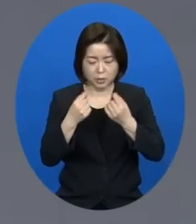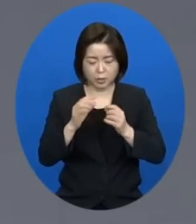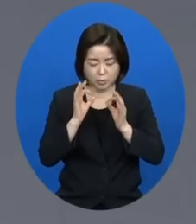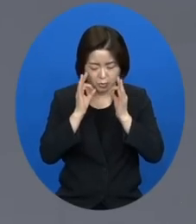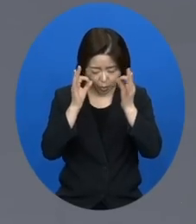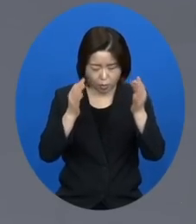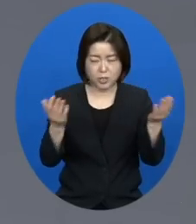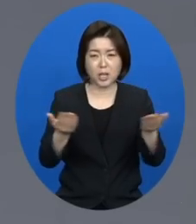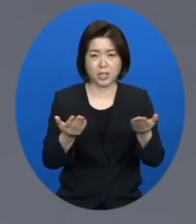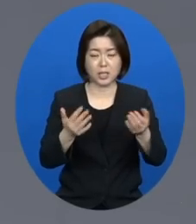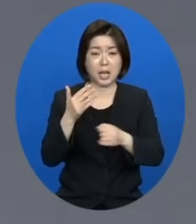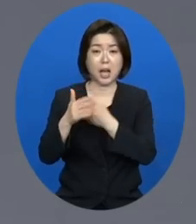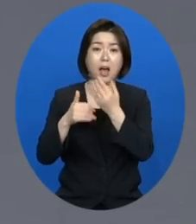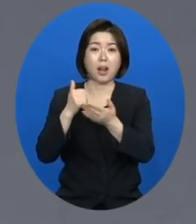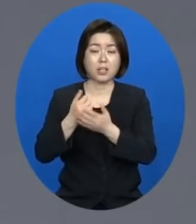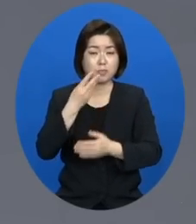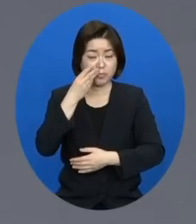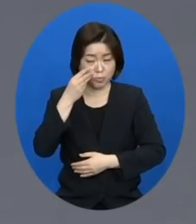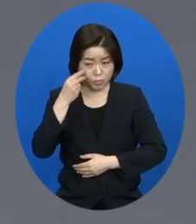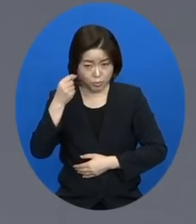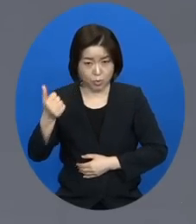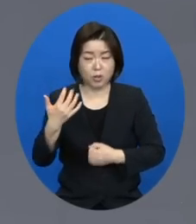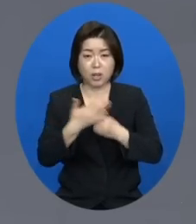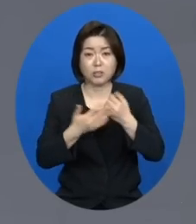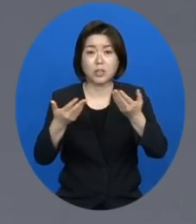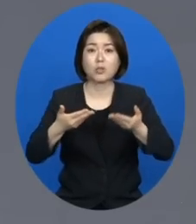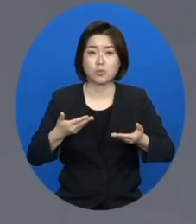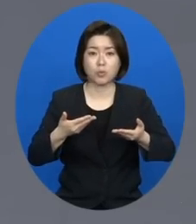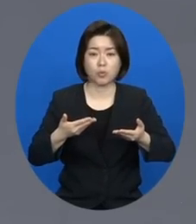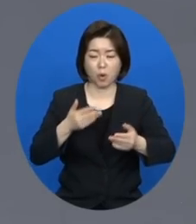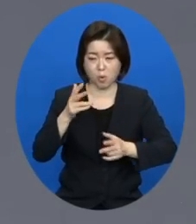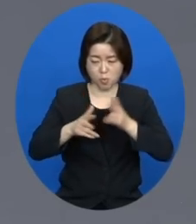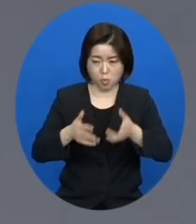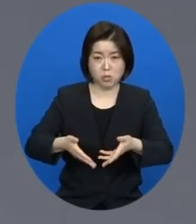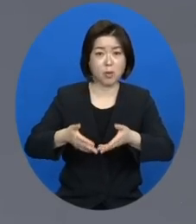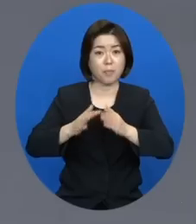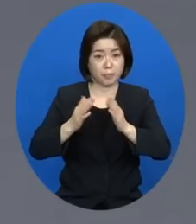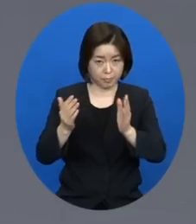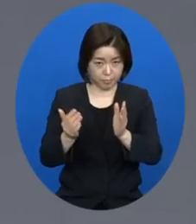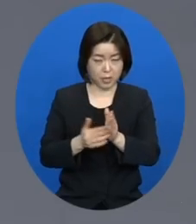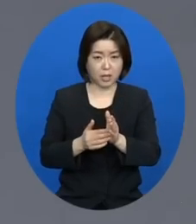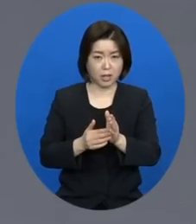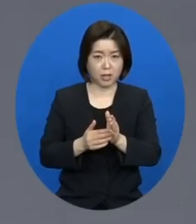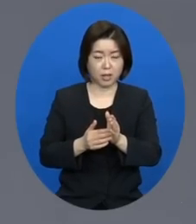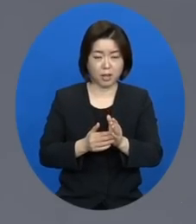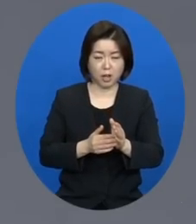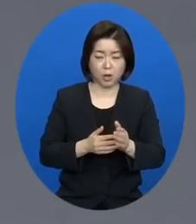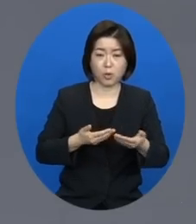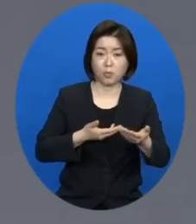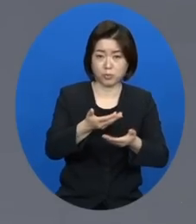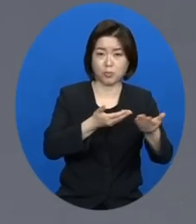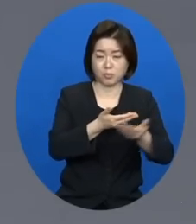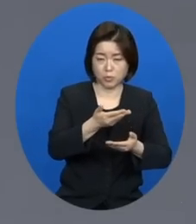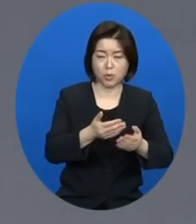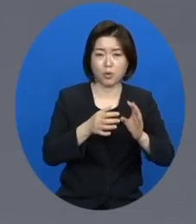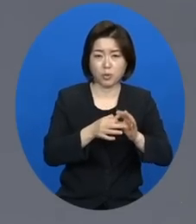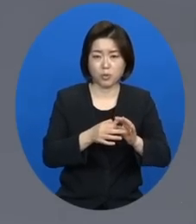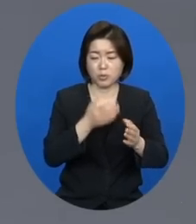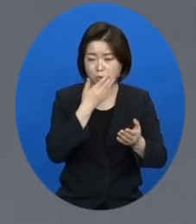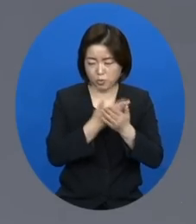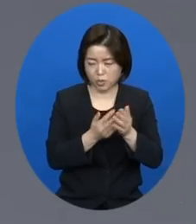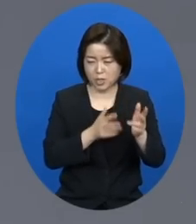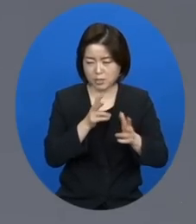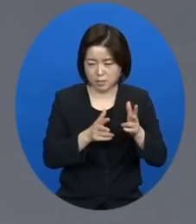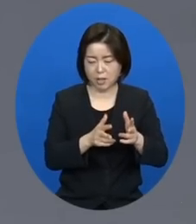일하셔서 하나님께서 형통케 하시는 은혜를 주셔서 공장을 짓게 되어지고 무역을 통해서 귀한 사업을 하시게